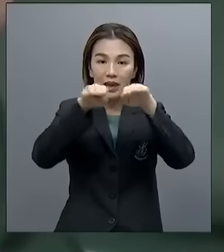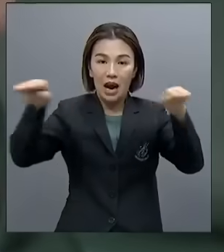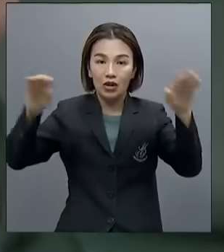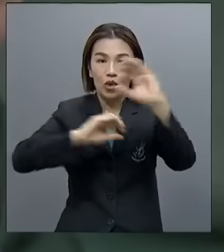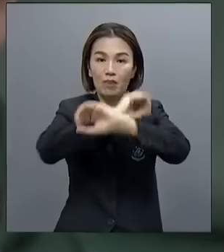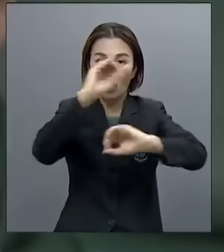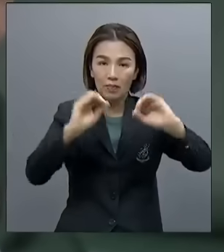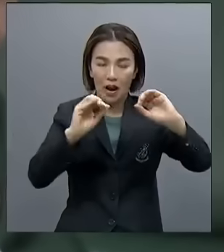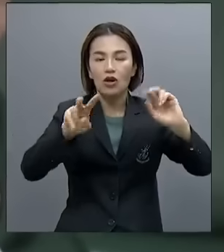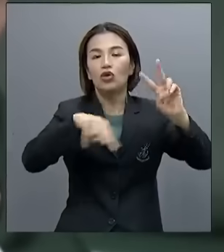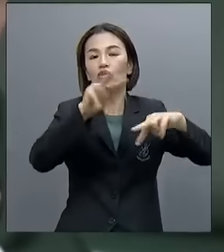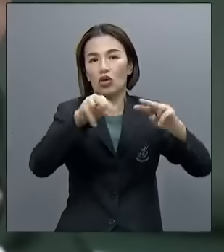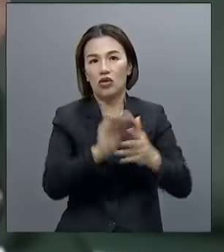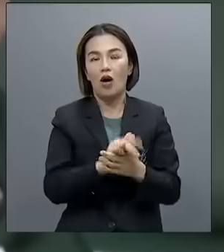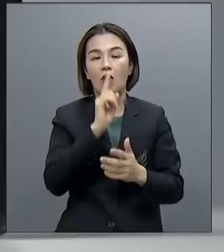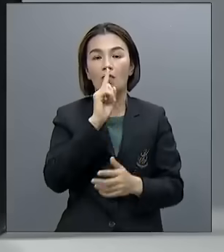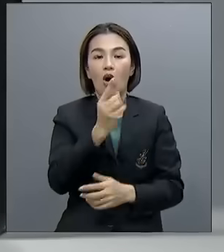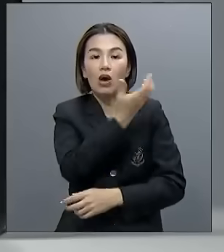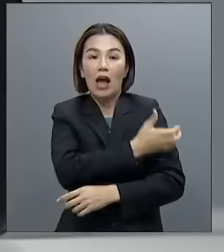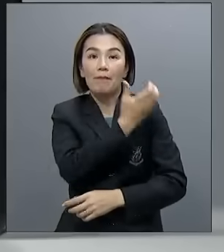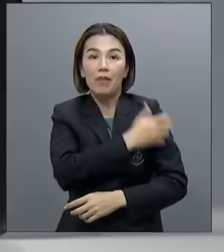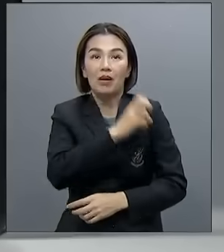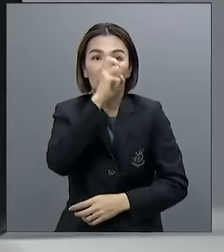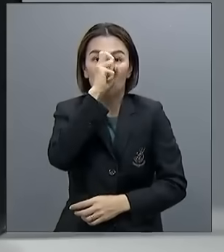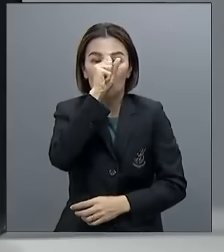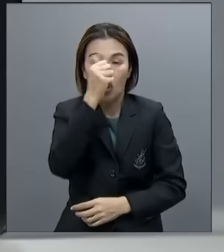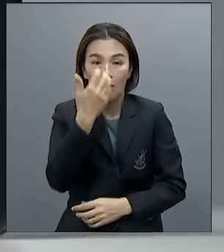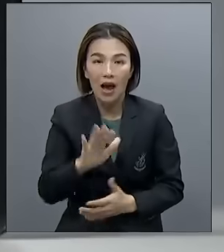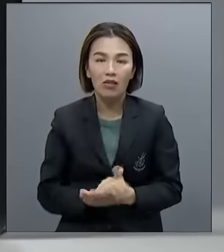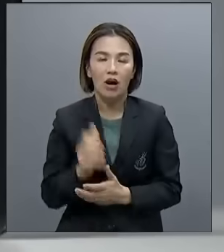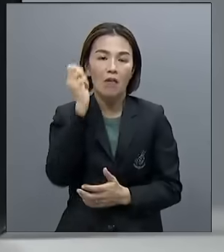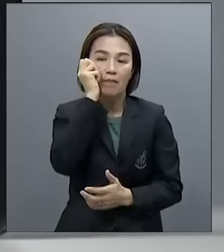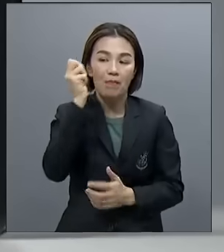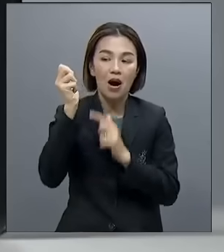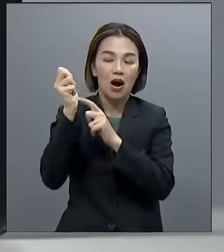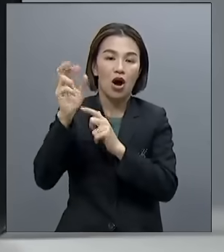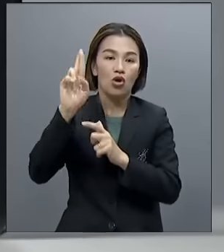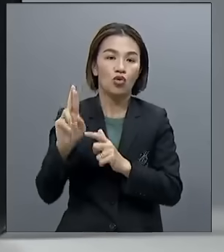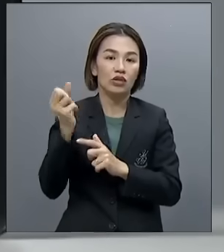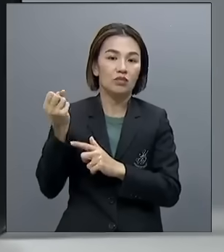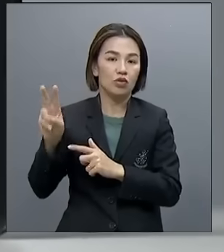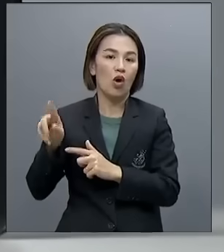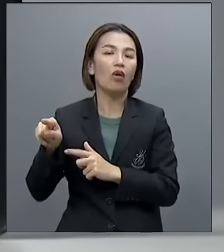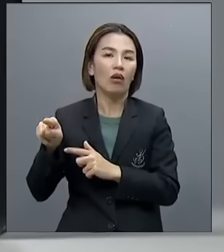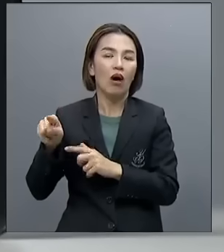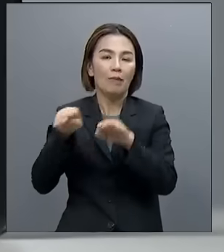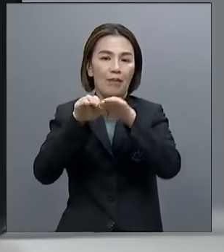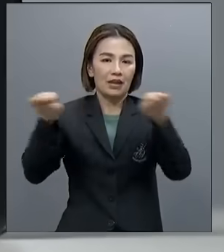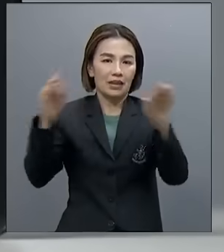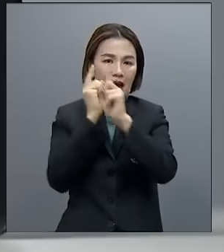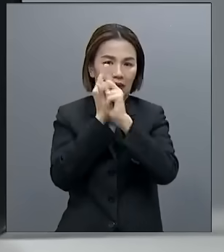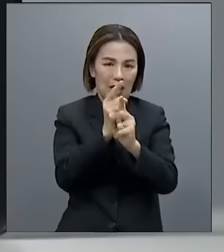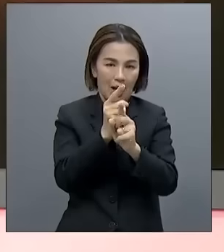จะยืนยันว่าผลการทดสอบกับห้องปฏิบัติการหลายแห่งชี้ว่าโทรศัพท์รุ่นนี้มีมาตรฐานตรงตามเกณฑ์ก็ตามค่ะ